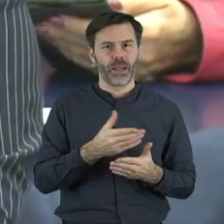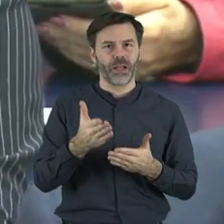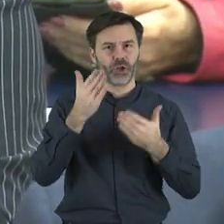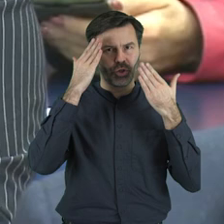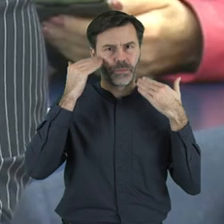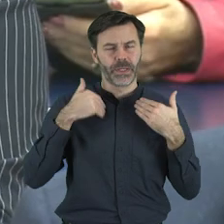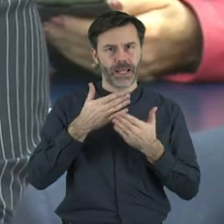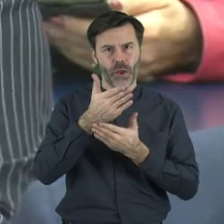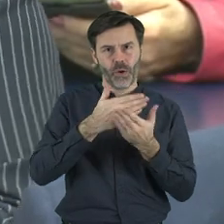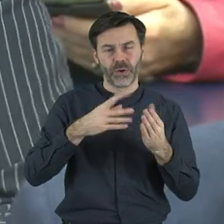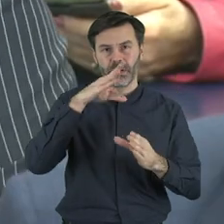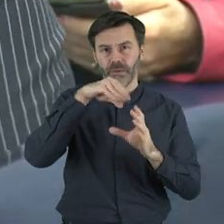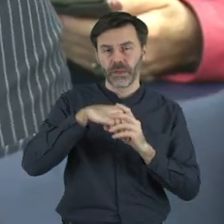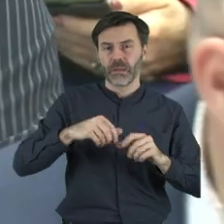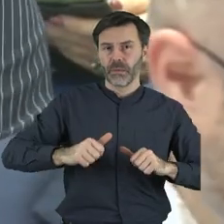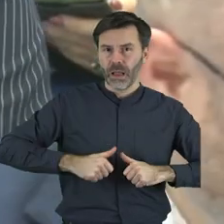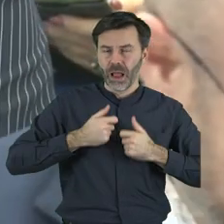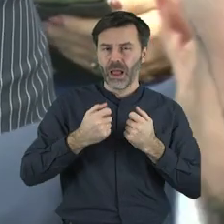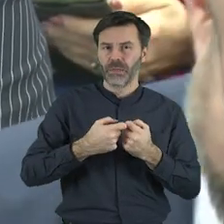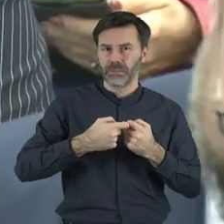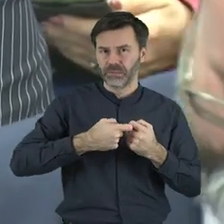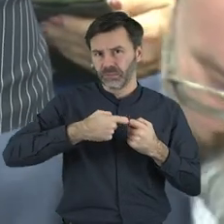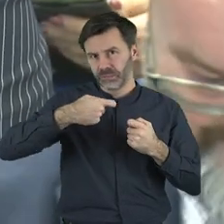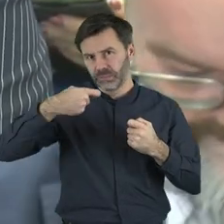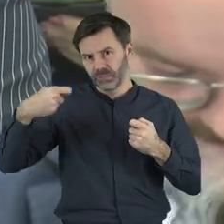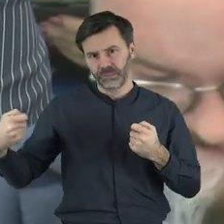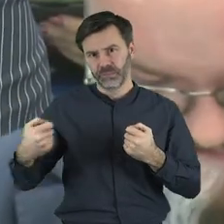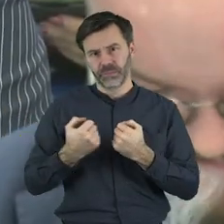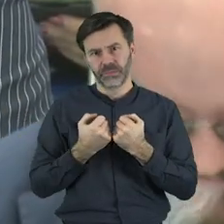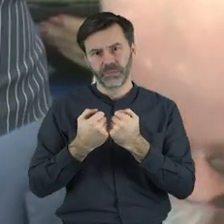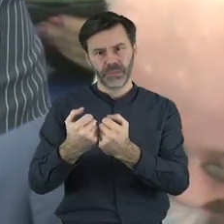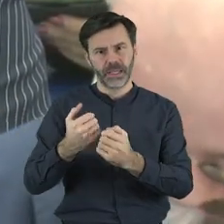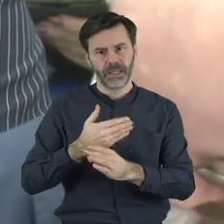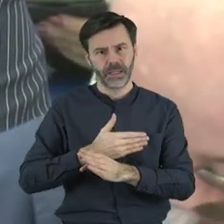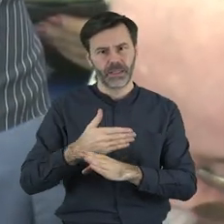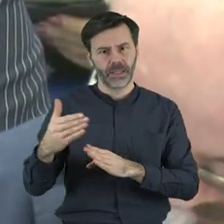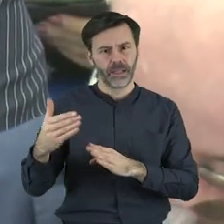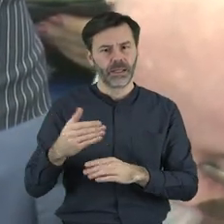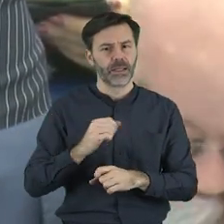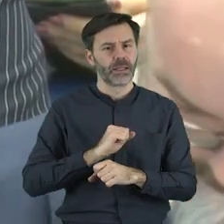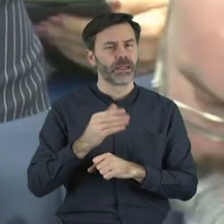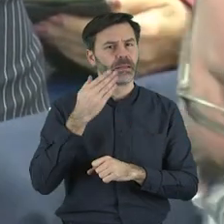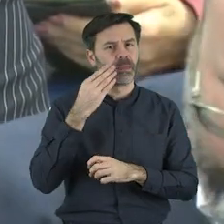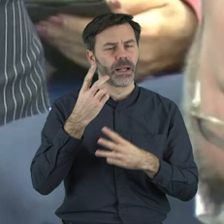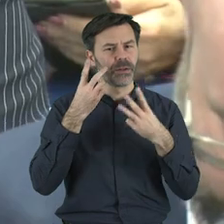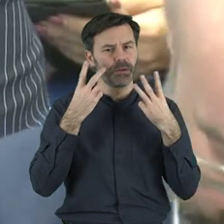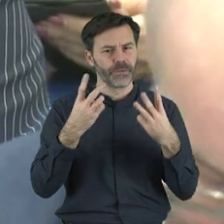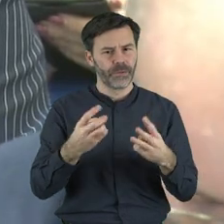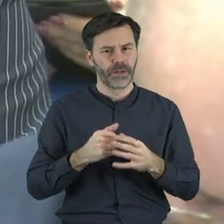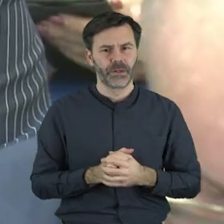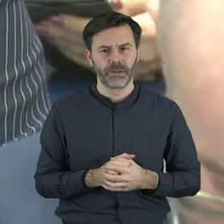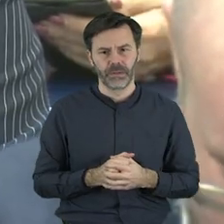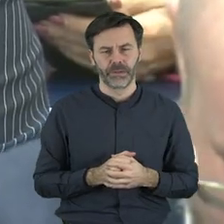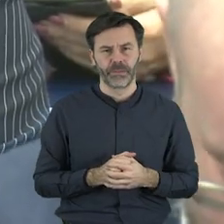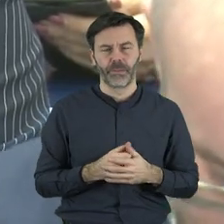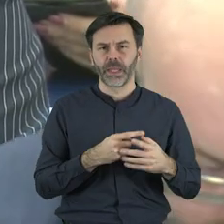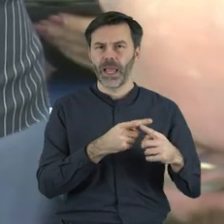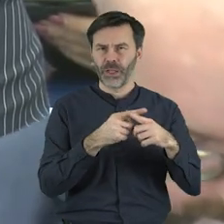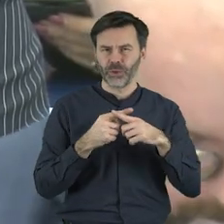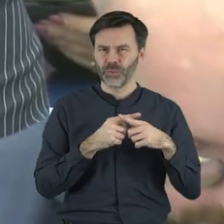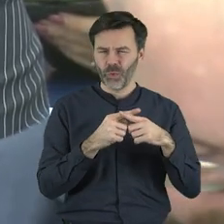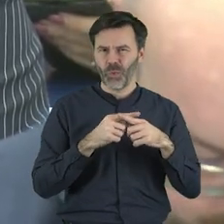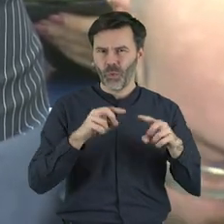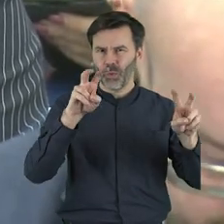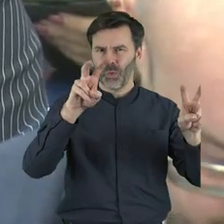kluczowe. Przejrzałam stronę naszej spółki Inwestycje Medyczne, sieradzkiego szpitala. Nie widziałam,